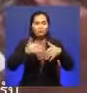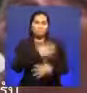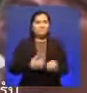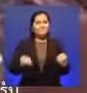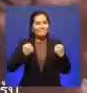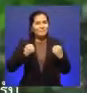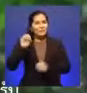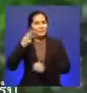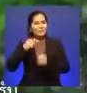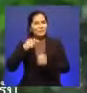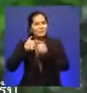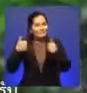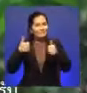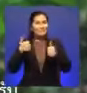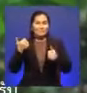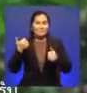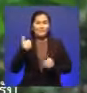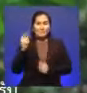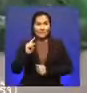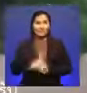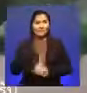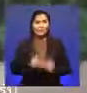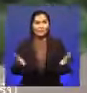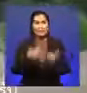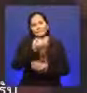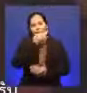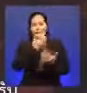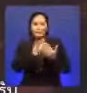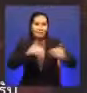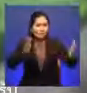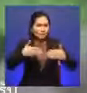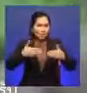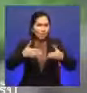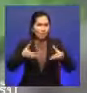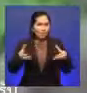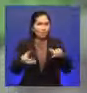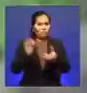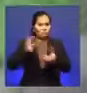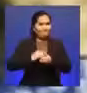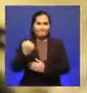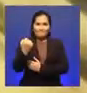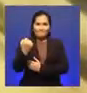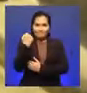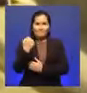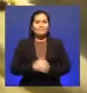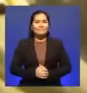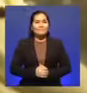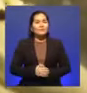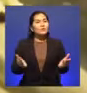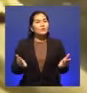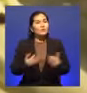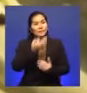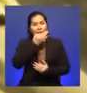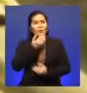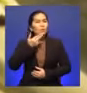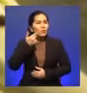การที่มั่นคงแล้วนะครับพวกเขายังคงรวมกลุ่มสร้างอาชีพสร้างรายได้กันอย่างเข้มแข็งอีกด้วยครับเช่นส่งเสริมอาชีพการทำ